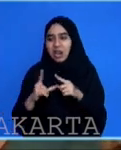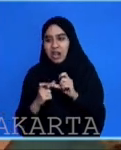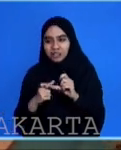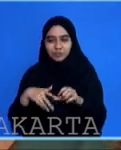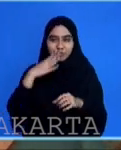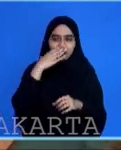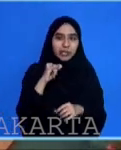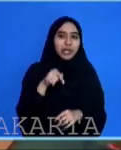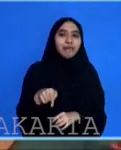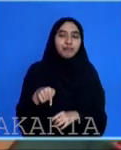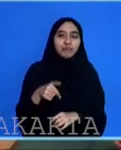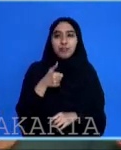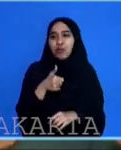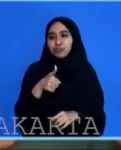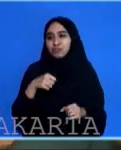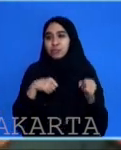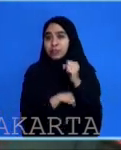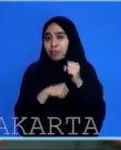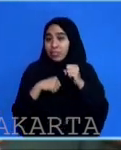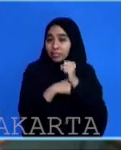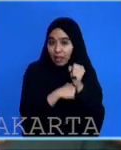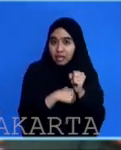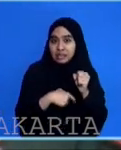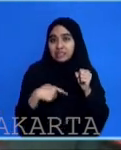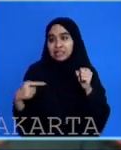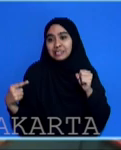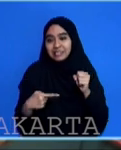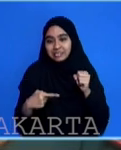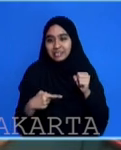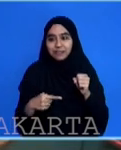ya jembatan yang apa? Mana Cimo?